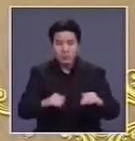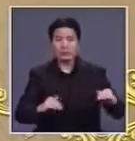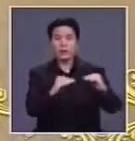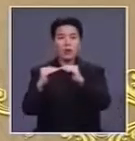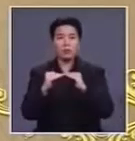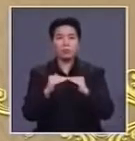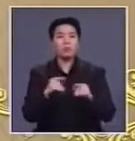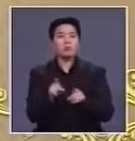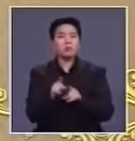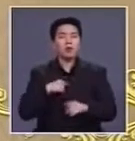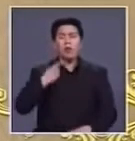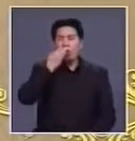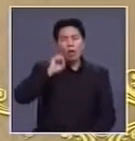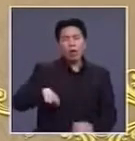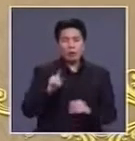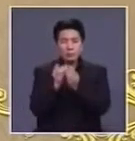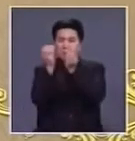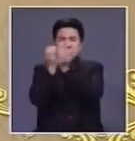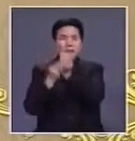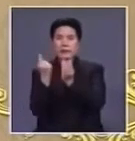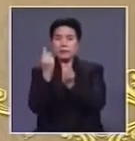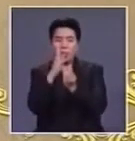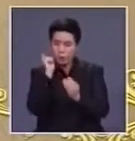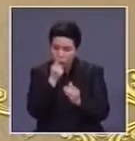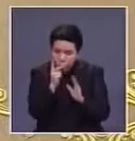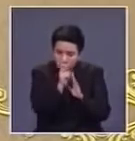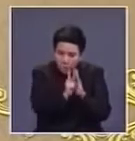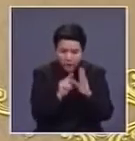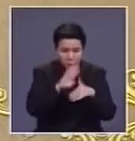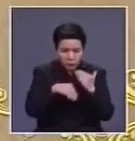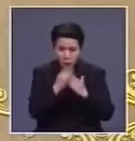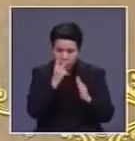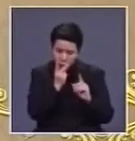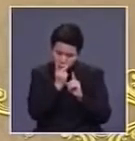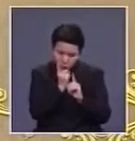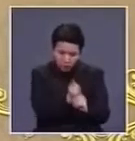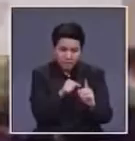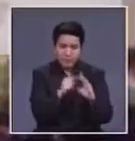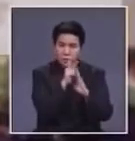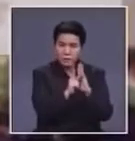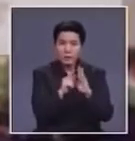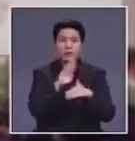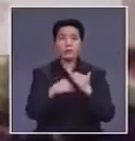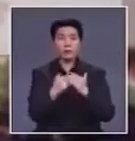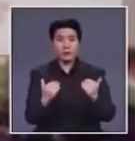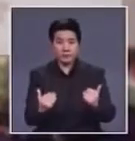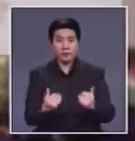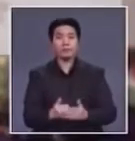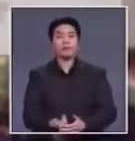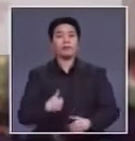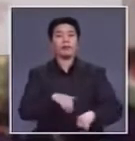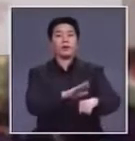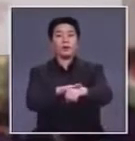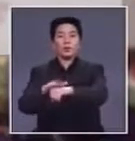ไปดูเฉพาะรัฐธรรมนูญแต่เพียงอย่างเดียวนะครับมันจะทำให้สังคมเกิดความสับสนโอลหม่านในโอกาสนี้ผมขอเชิญชวน